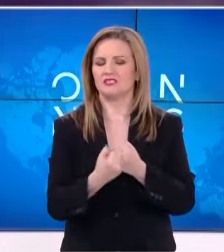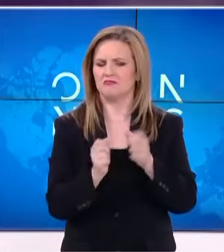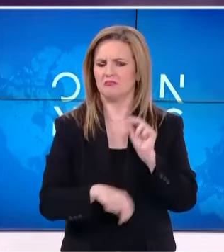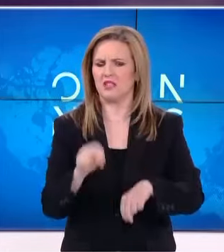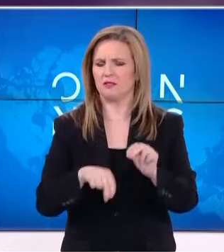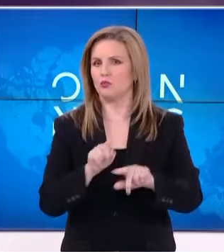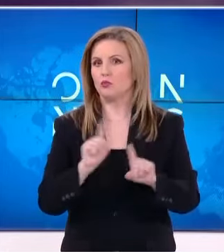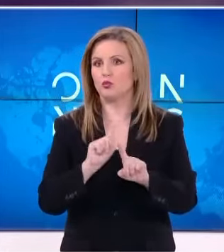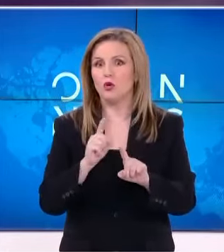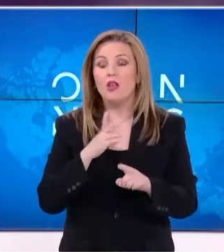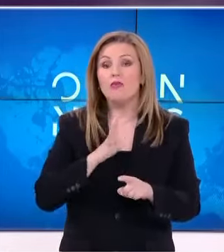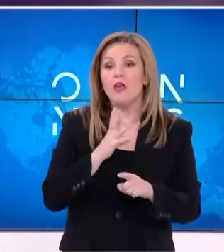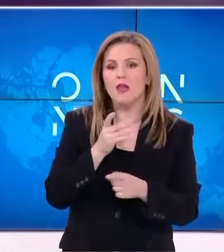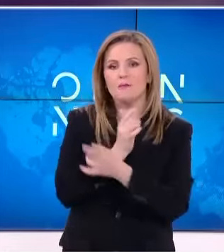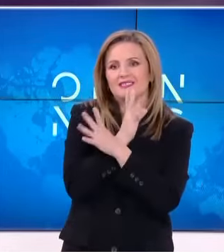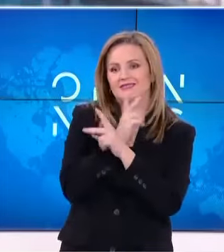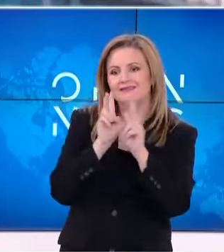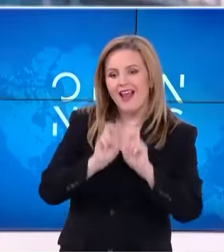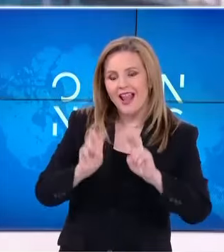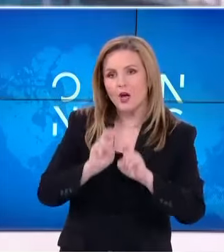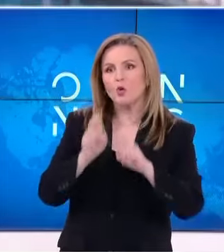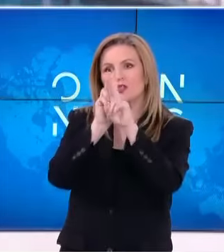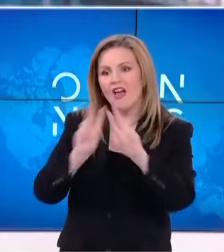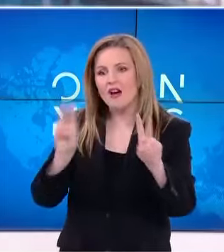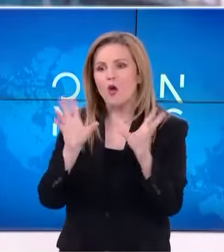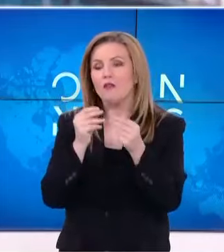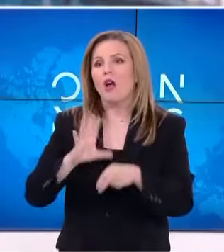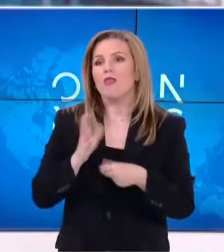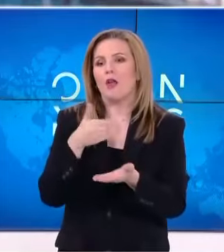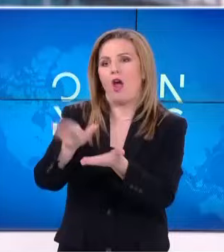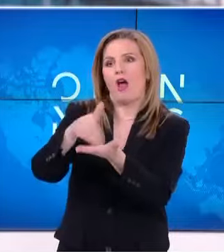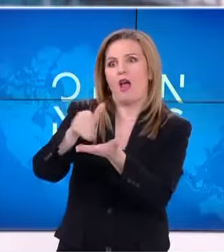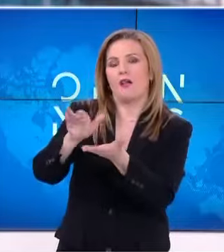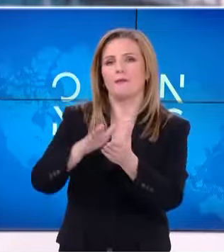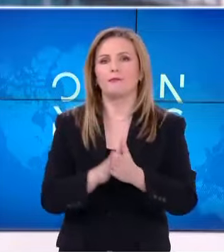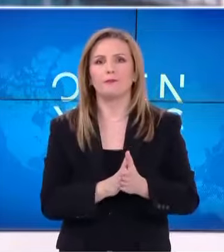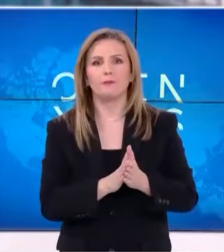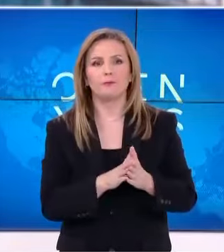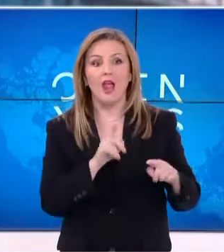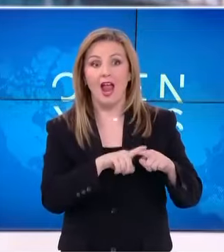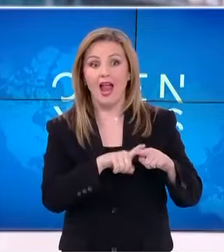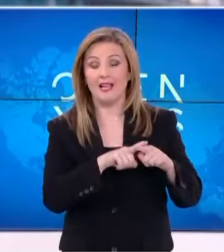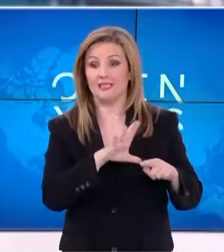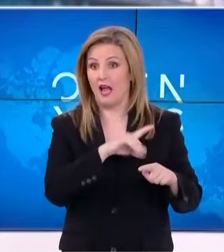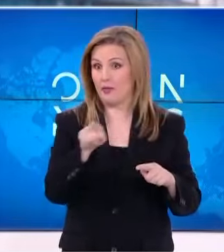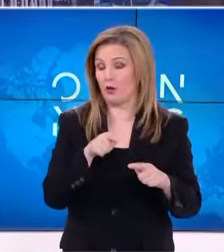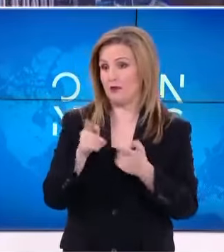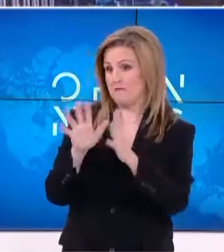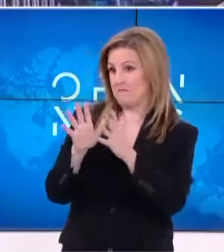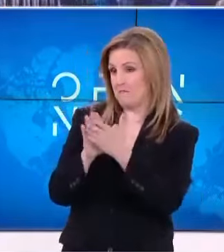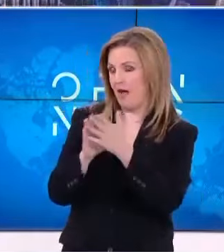διαλεύκανσης και διερεύνησης ναι δεν θα μπορούσε πάντως φαντάζομαι η κοινωνία να επιβραβεύσει κάτι τέτοιο διότι βλέπουμε